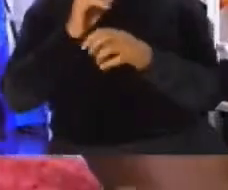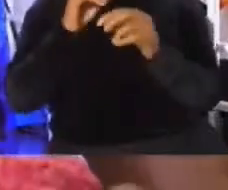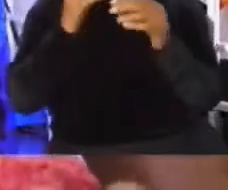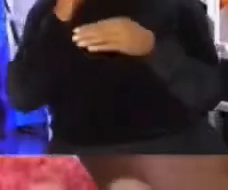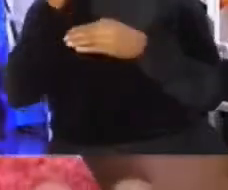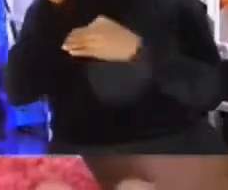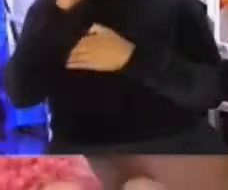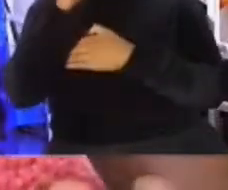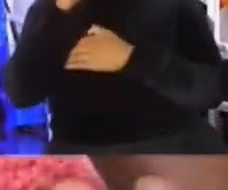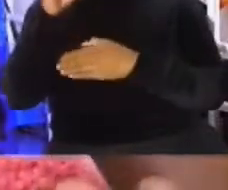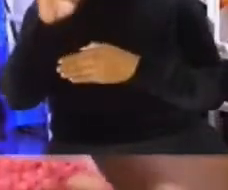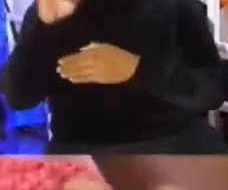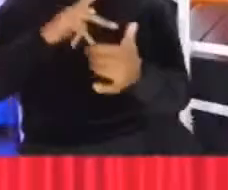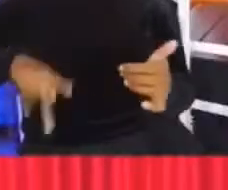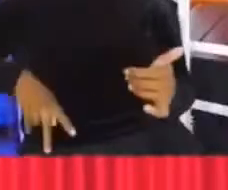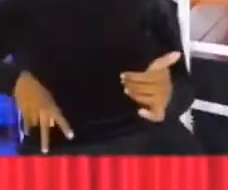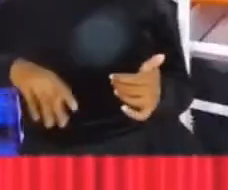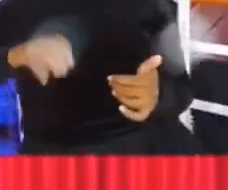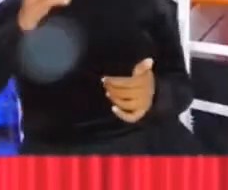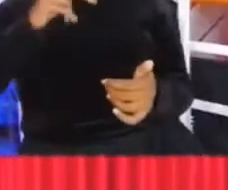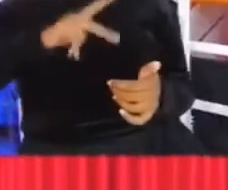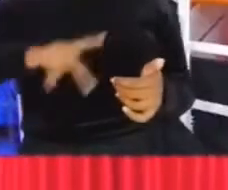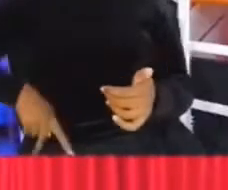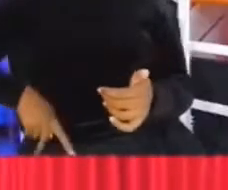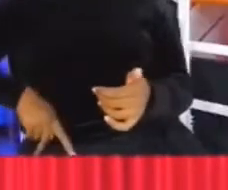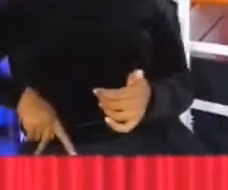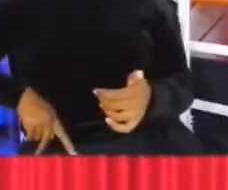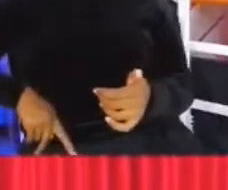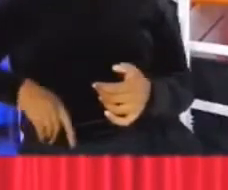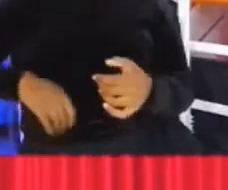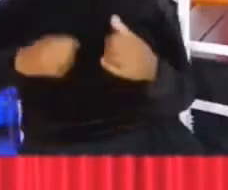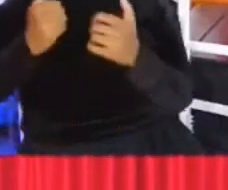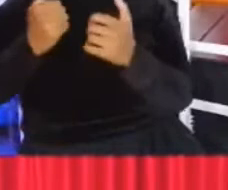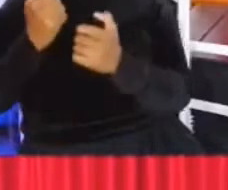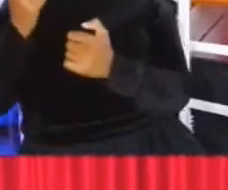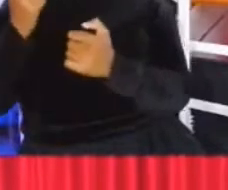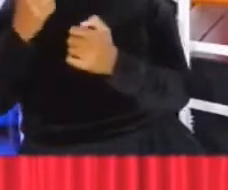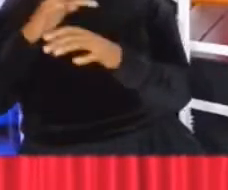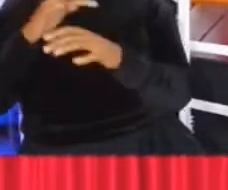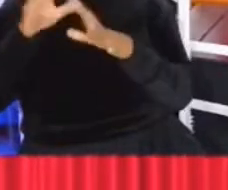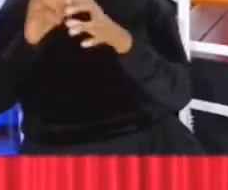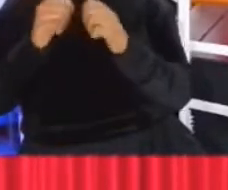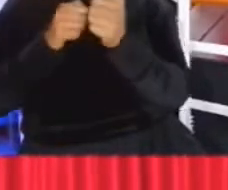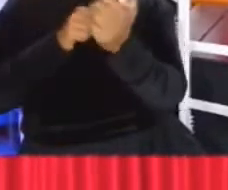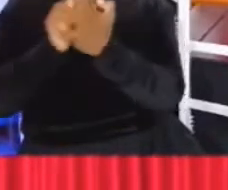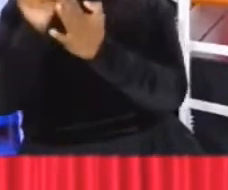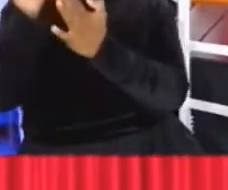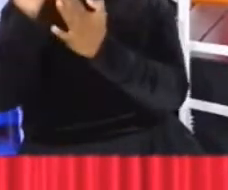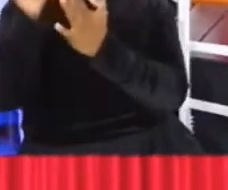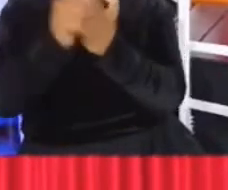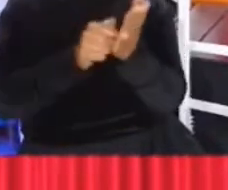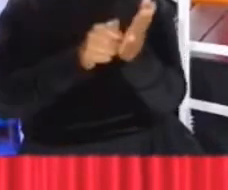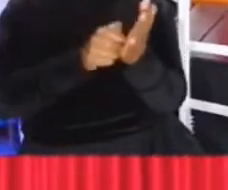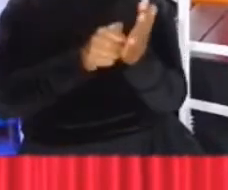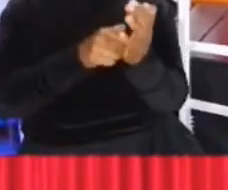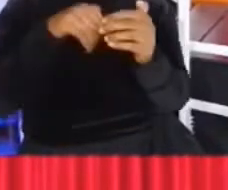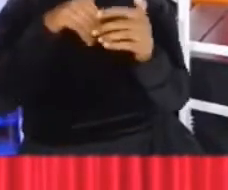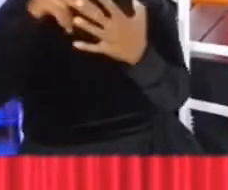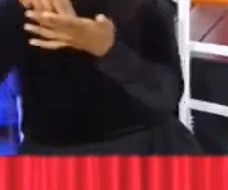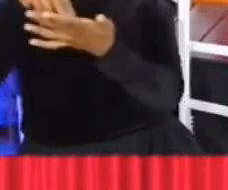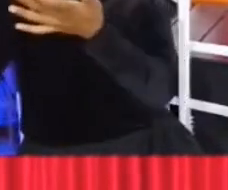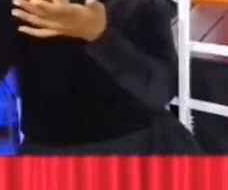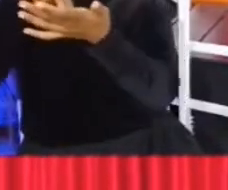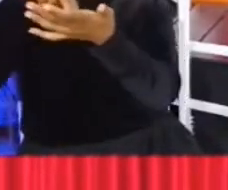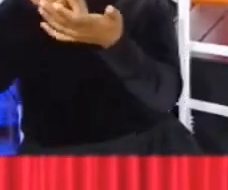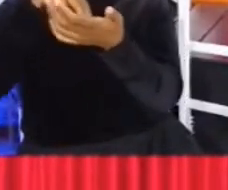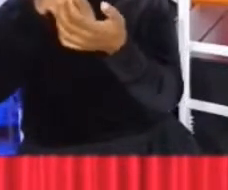Kuharagani ya mifago yothe ya daimono. Tuokere na magogona maduma. Ishindwe katika jina. Marea maroga mete.